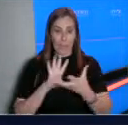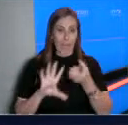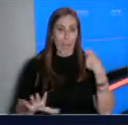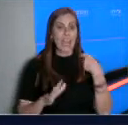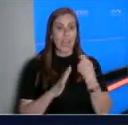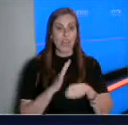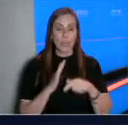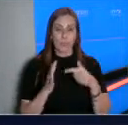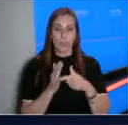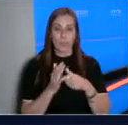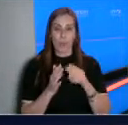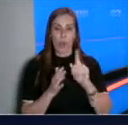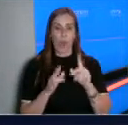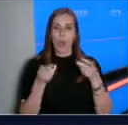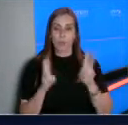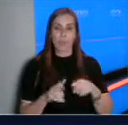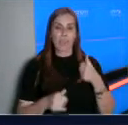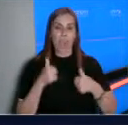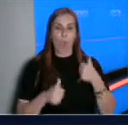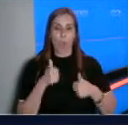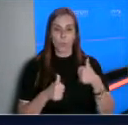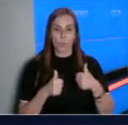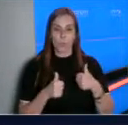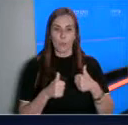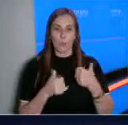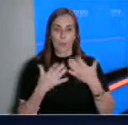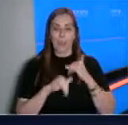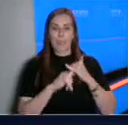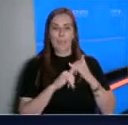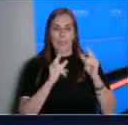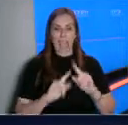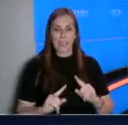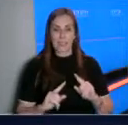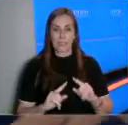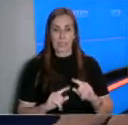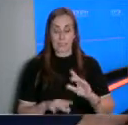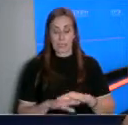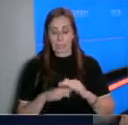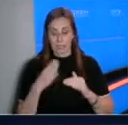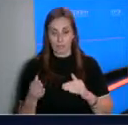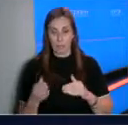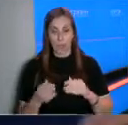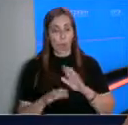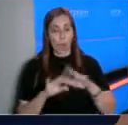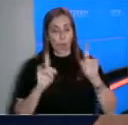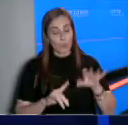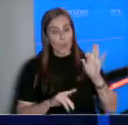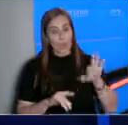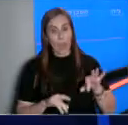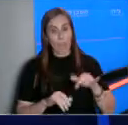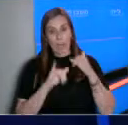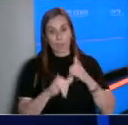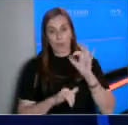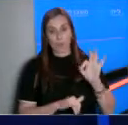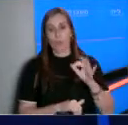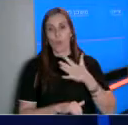אותו כדי לא לאפשר תחרות בין כמה ספקי גז שונים. זאת אומרת, מצד אחד... לא רק הגז שלו, גם